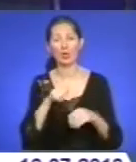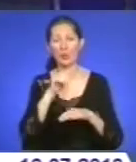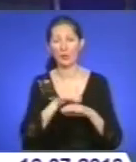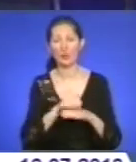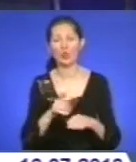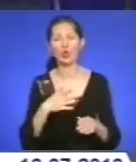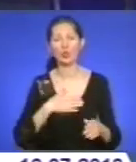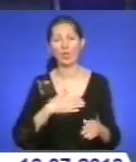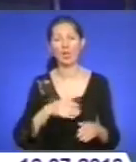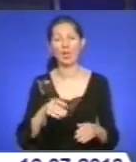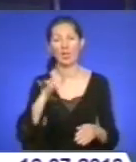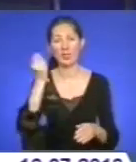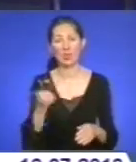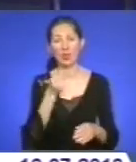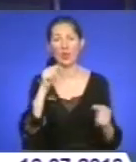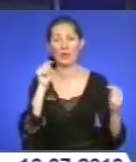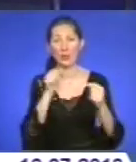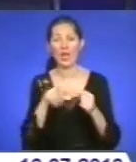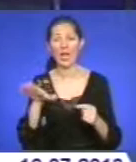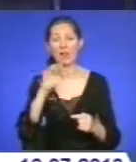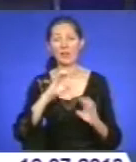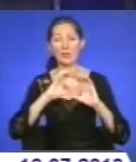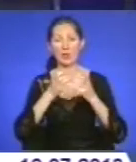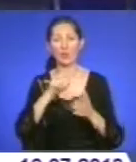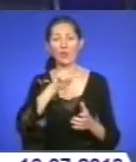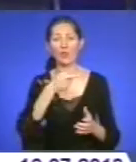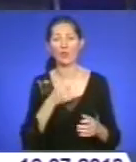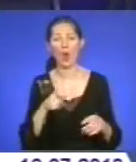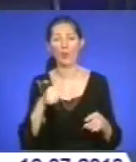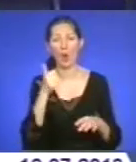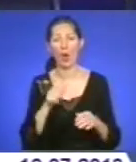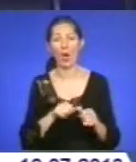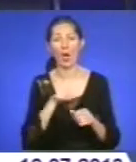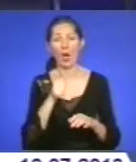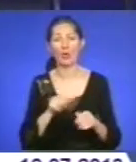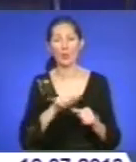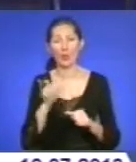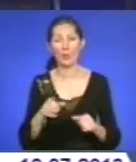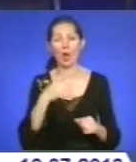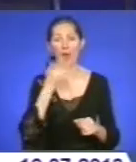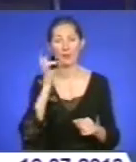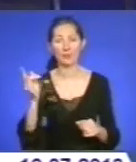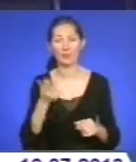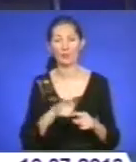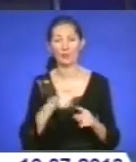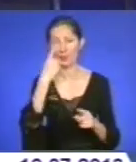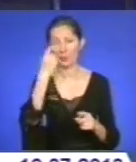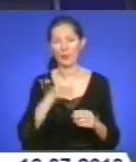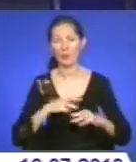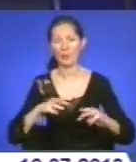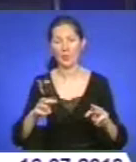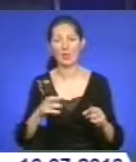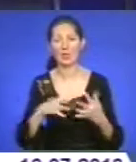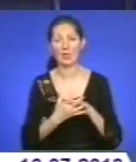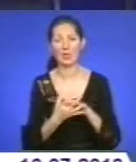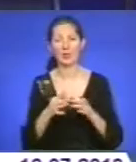зерно відповідає всім світовим вимогам, зокрема Сполучених Штатів Америки. Про це повідомив міністр аграрної політики та